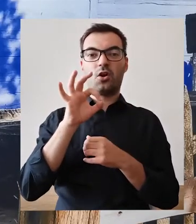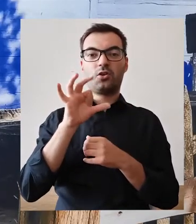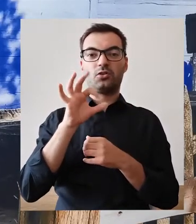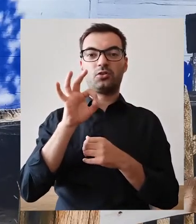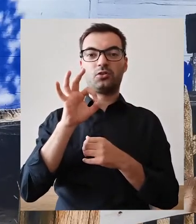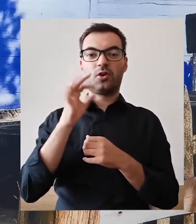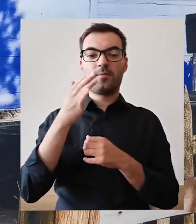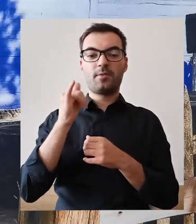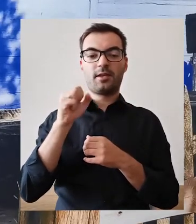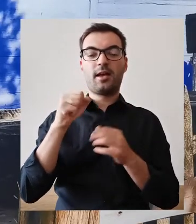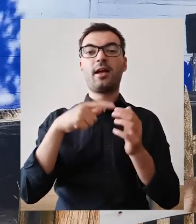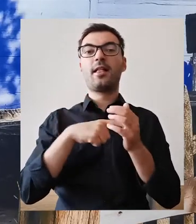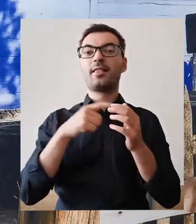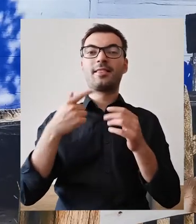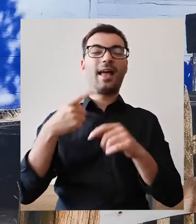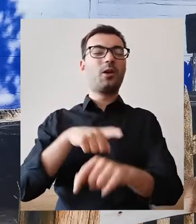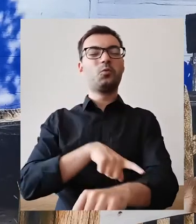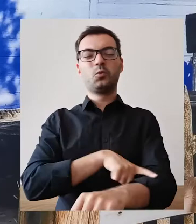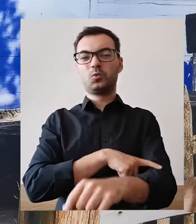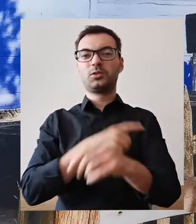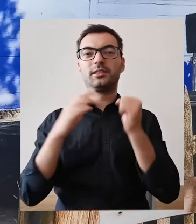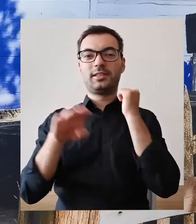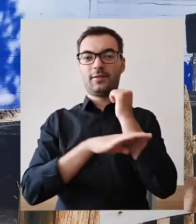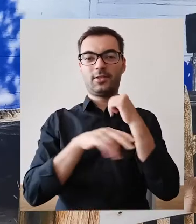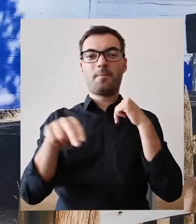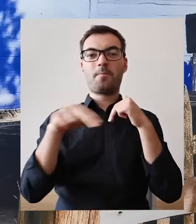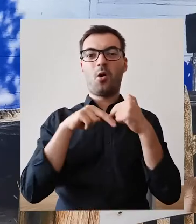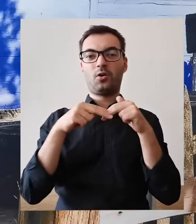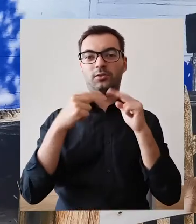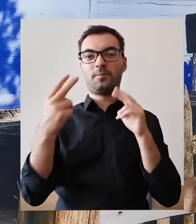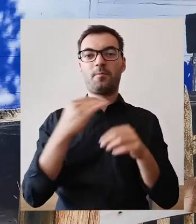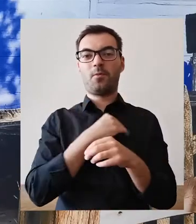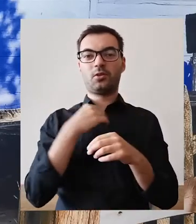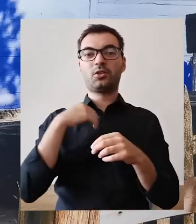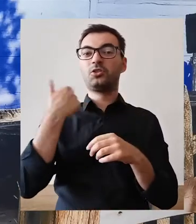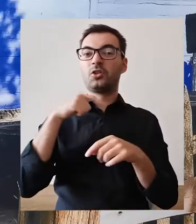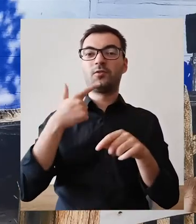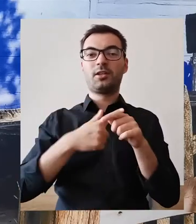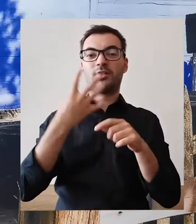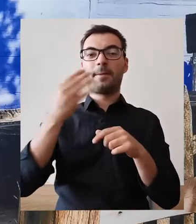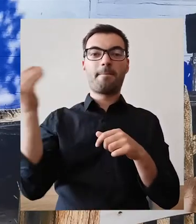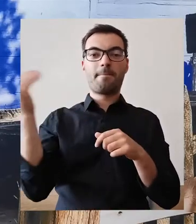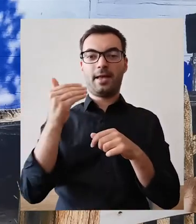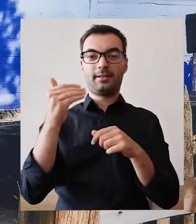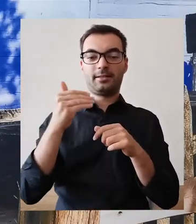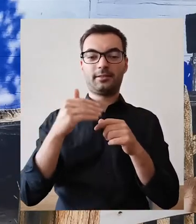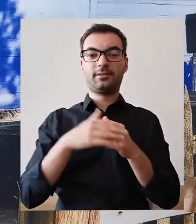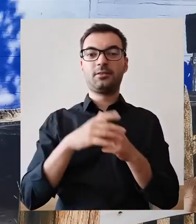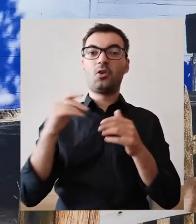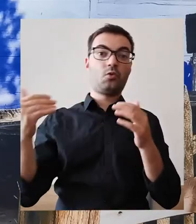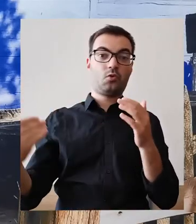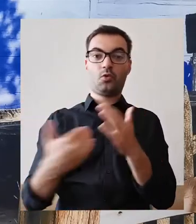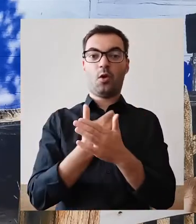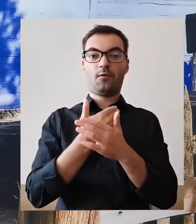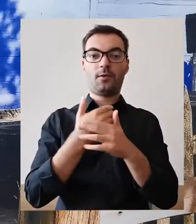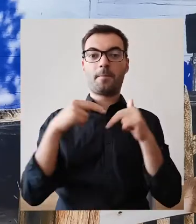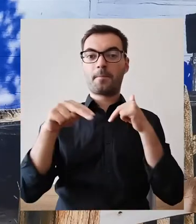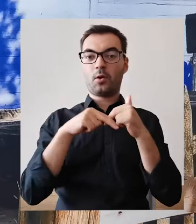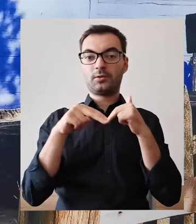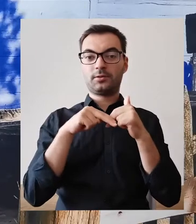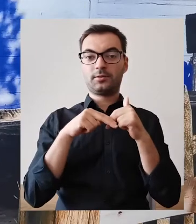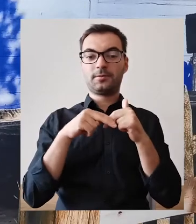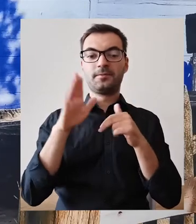biegnie najdłuższy drewniany most w polsce masz 124 metry długości jest to nowy most zbudowany